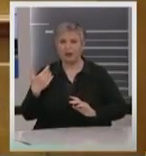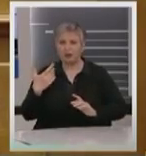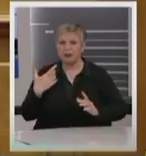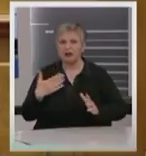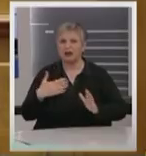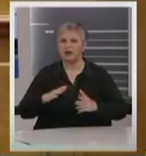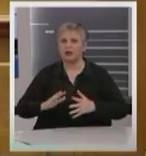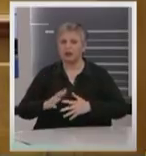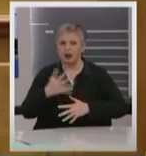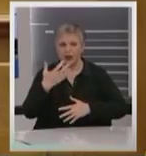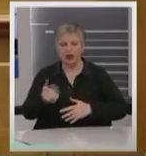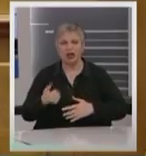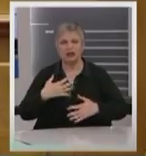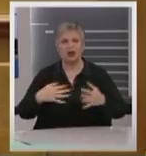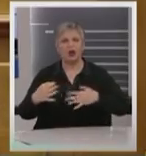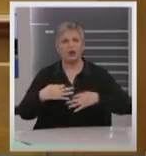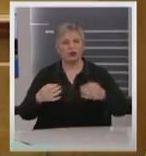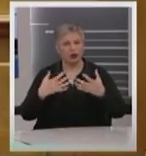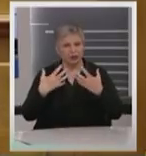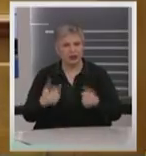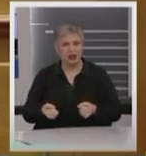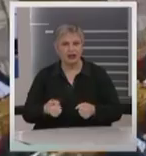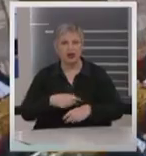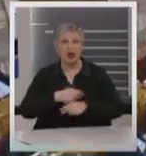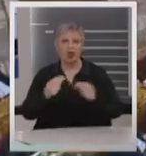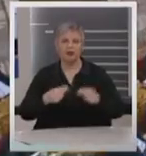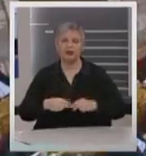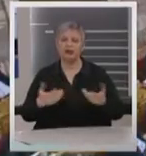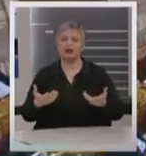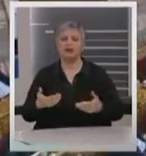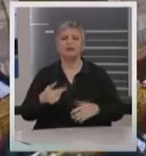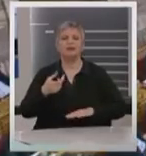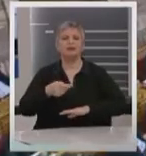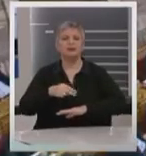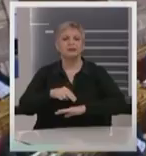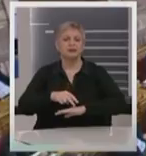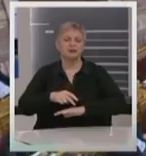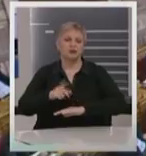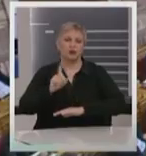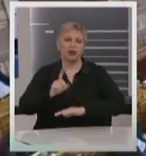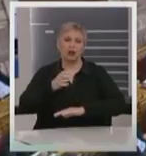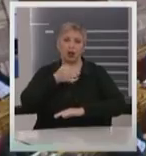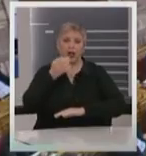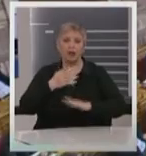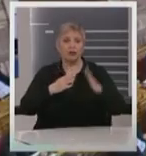Κύριε Πρόεδρε, θα μου κάνετε την καλοσύνη να κάνετε τη δουλειά σας και να επιβάλλετε λίγο την τάξη στην αίθουσα.